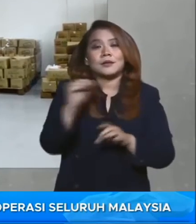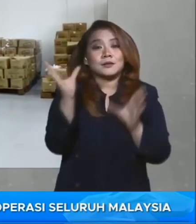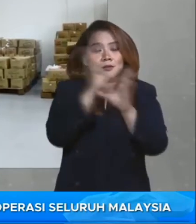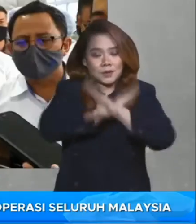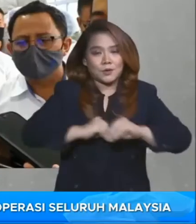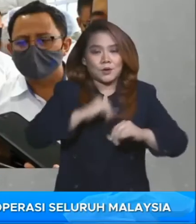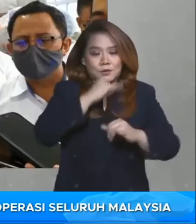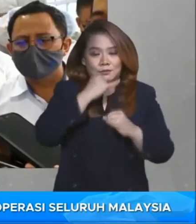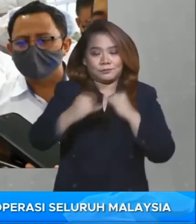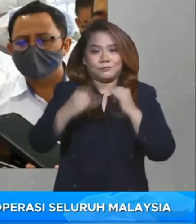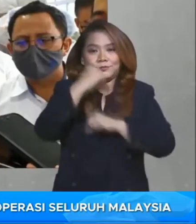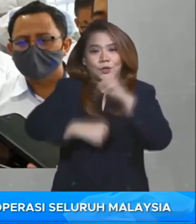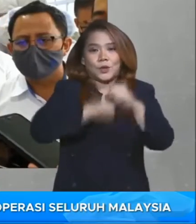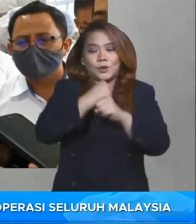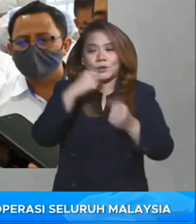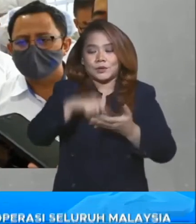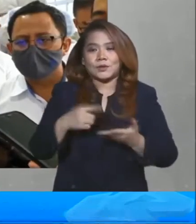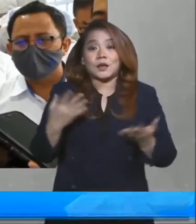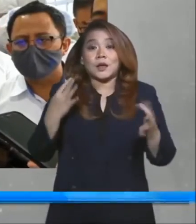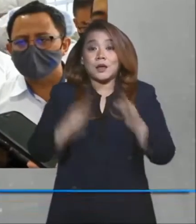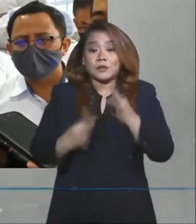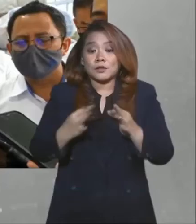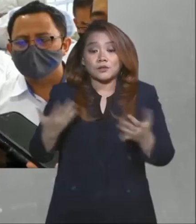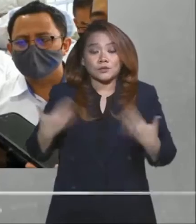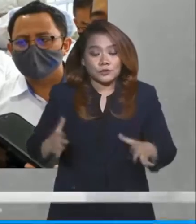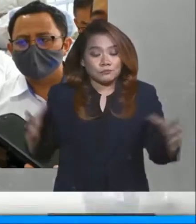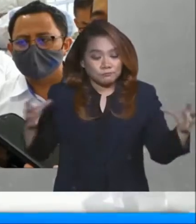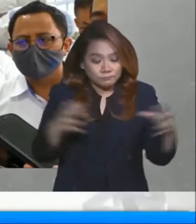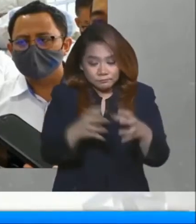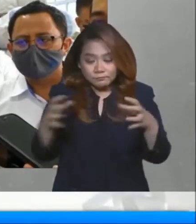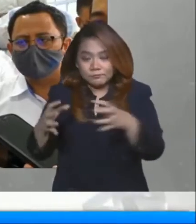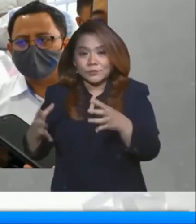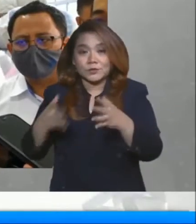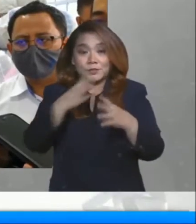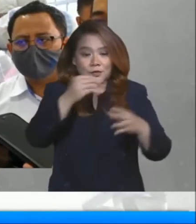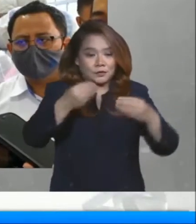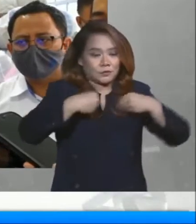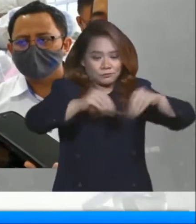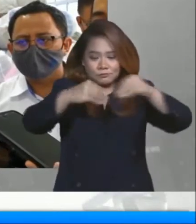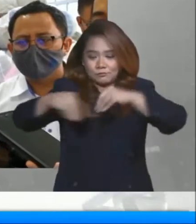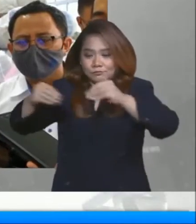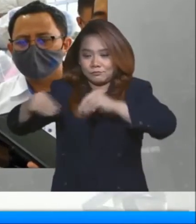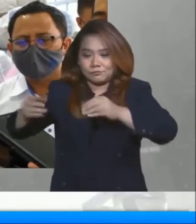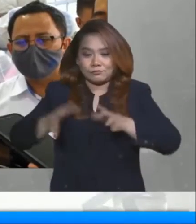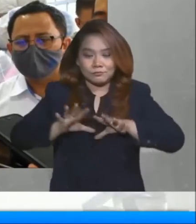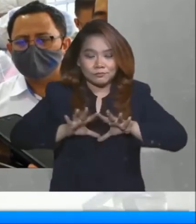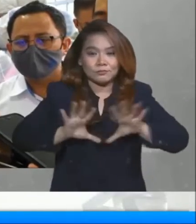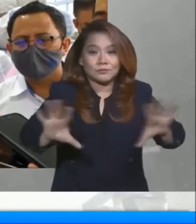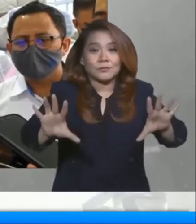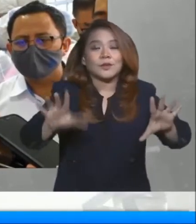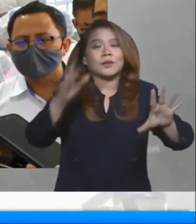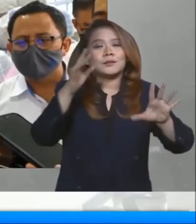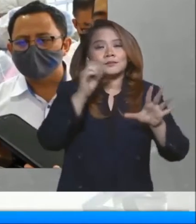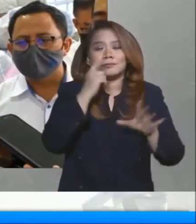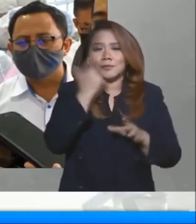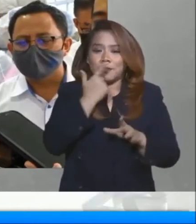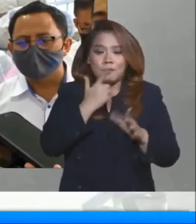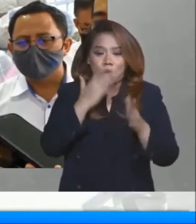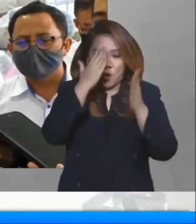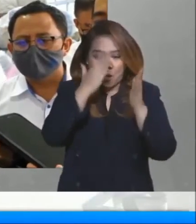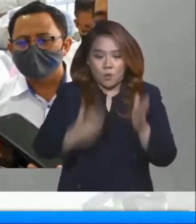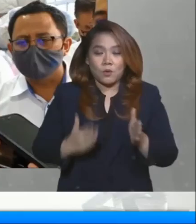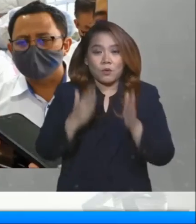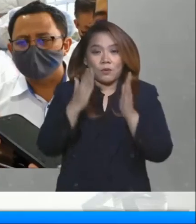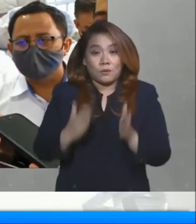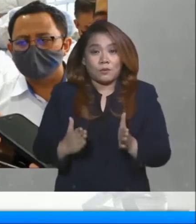hujung tahun ini jumlah mirip secara kelompok peternak menghadap Vincent mau melalui